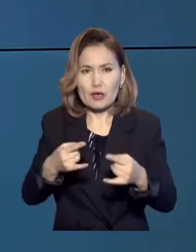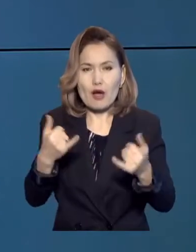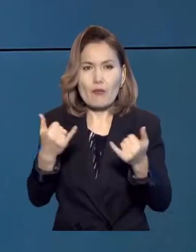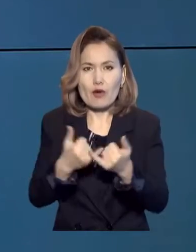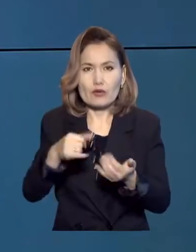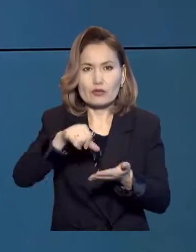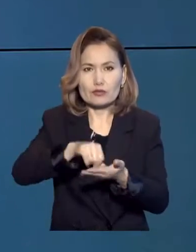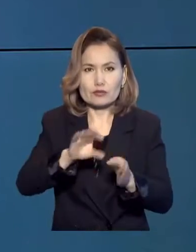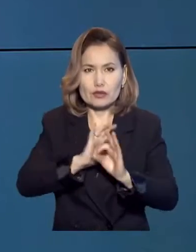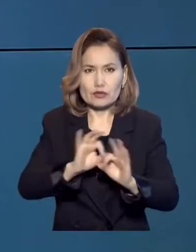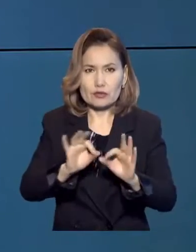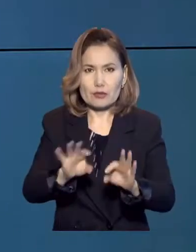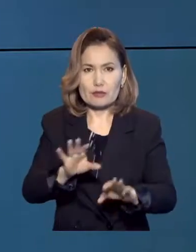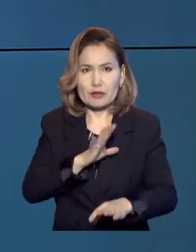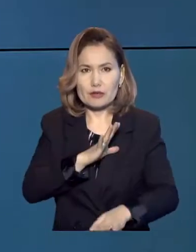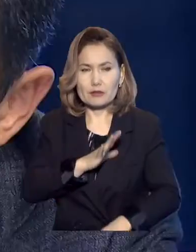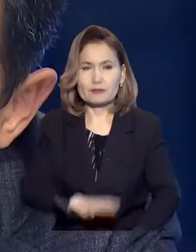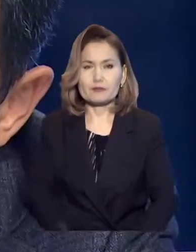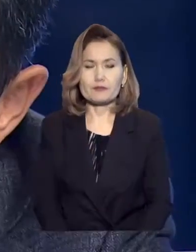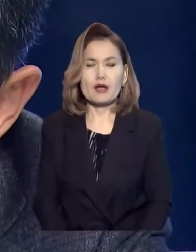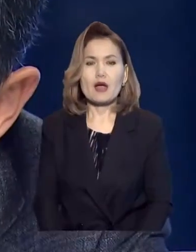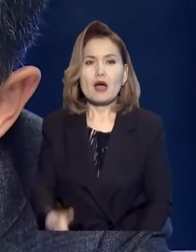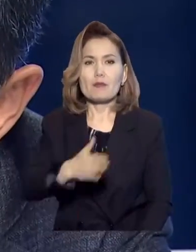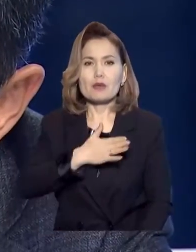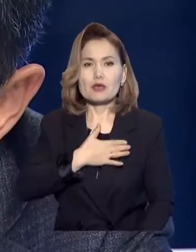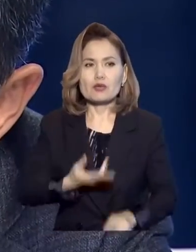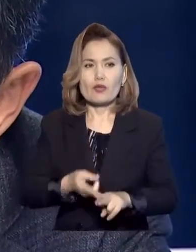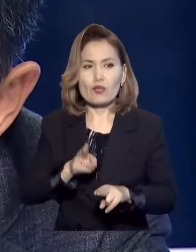болып сұхбат берді. Біз осы